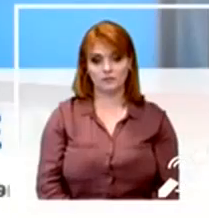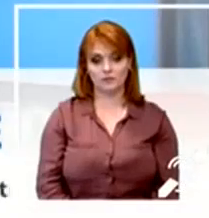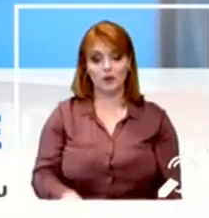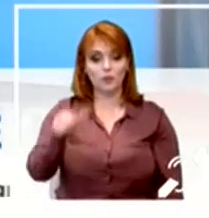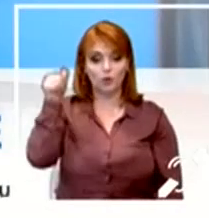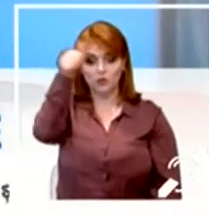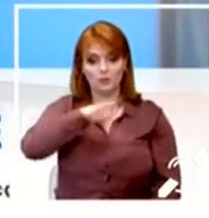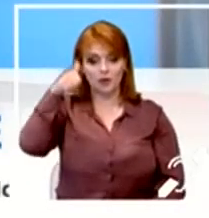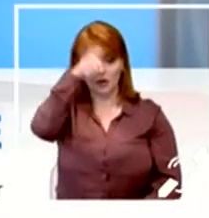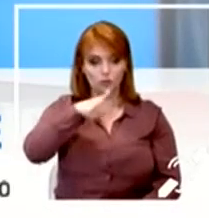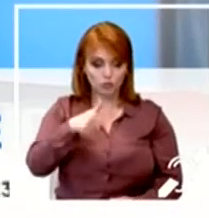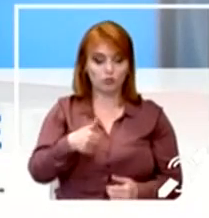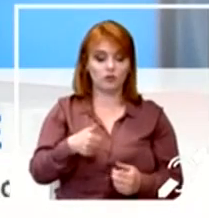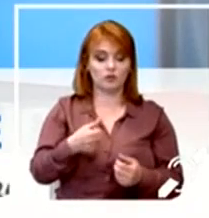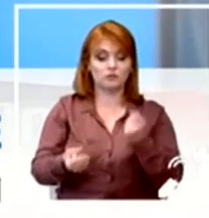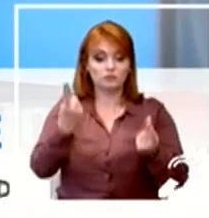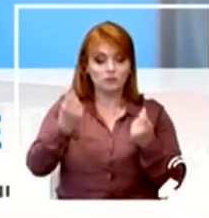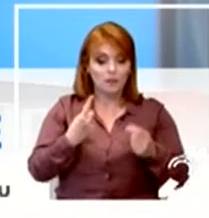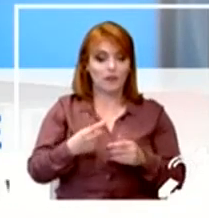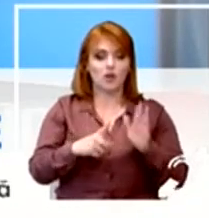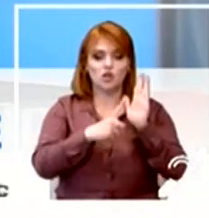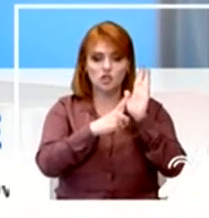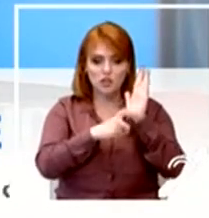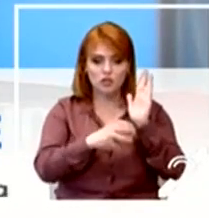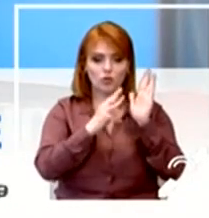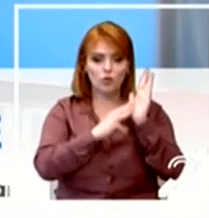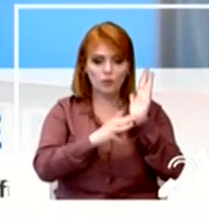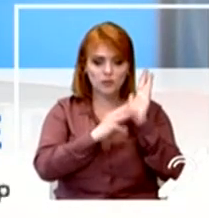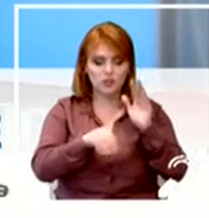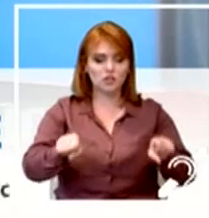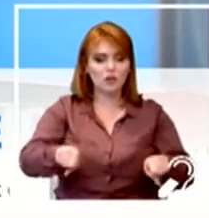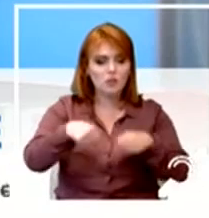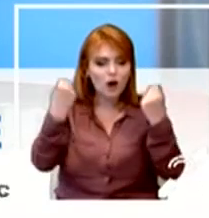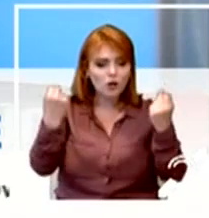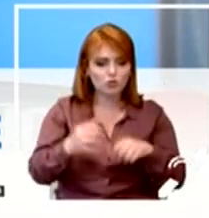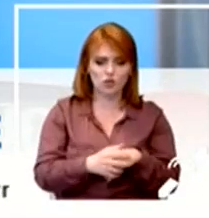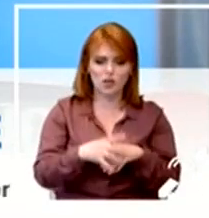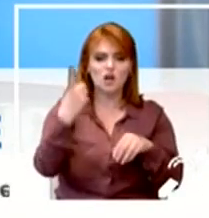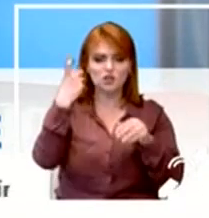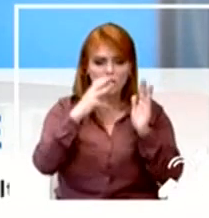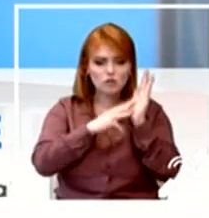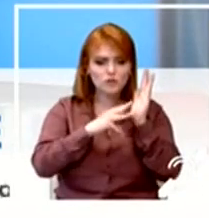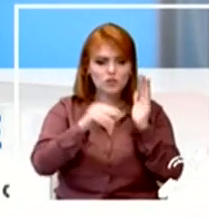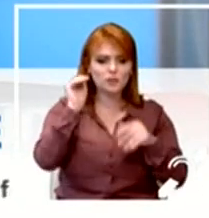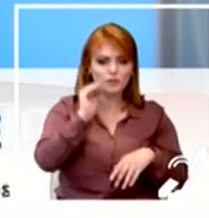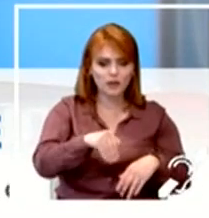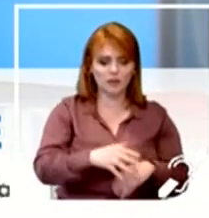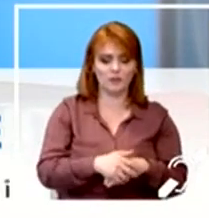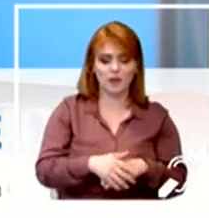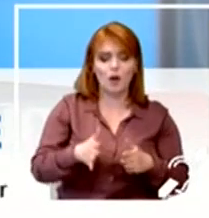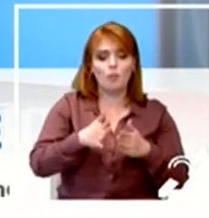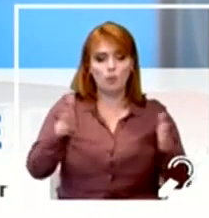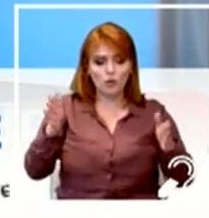Anul trecut au fost constatate peste 680.000 de contravenții, cu aproape 56.000 mai multe față de